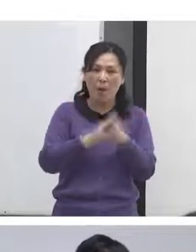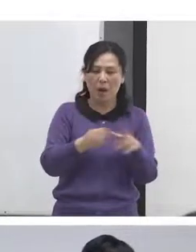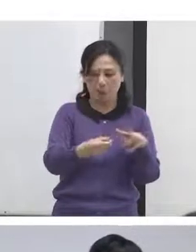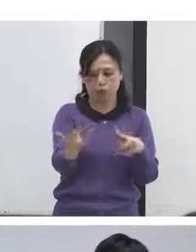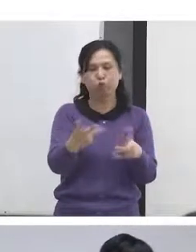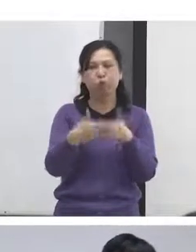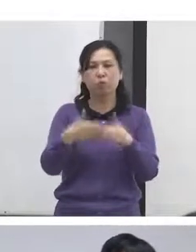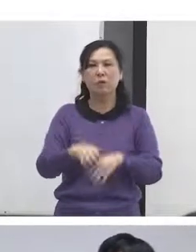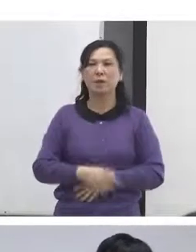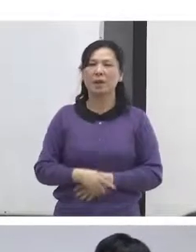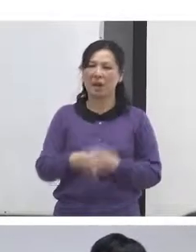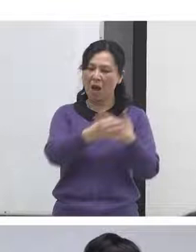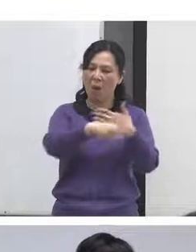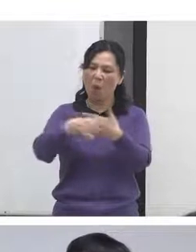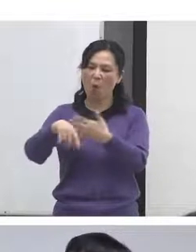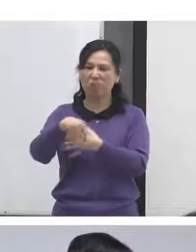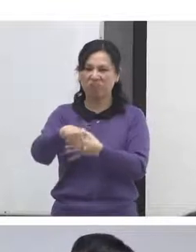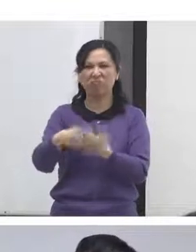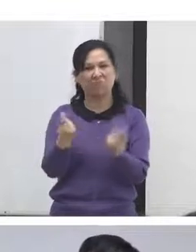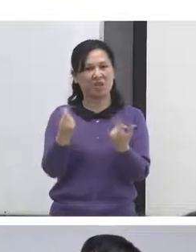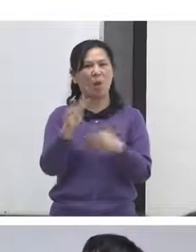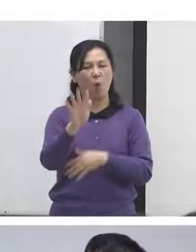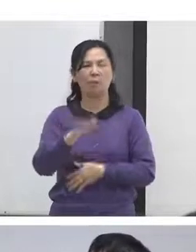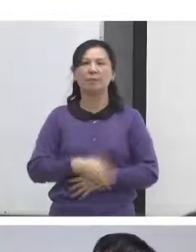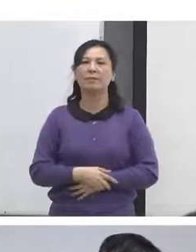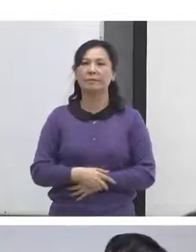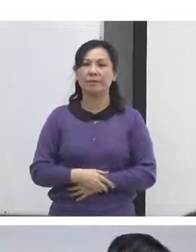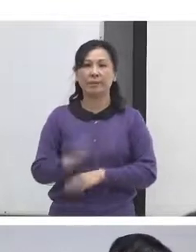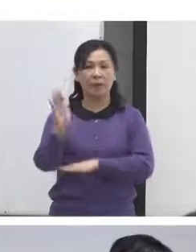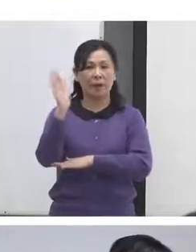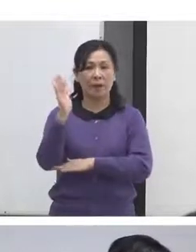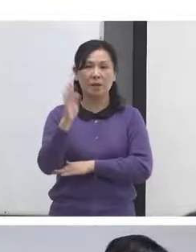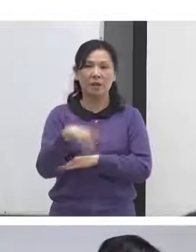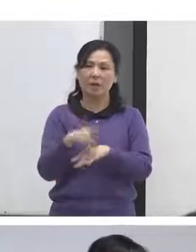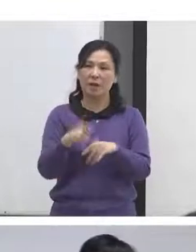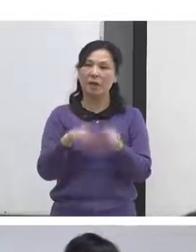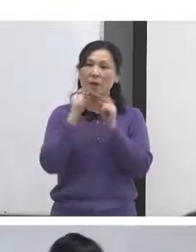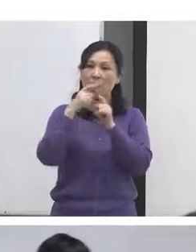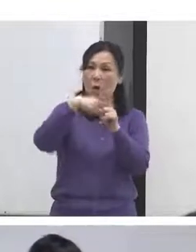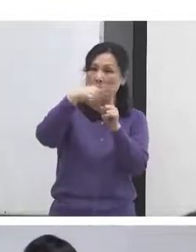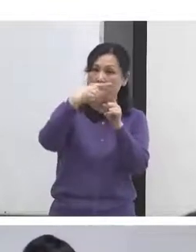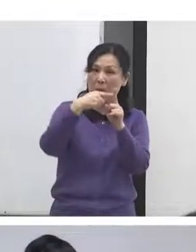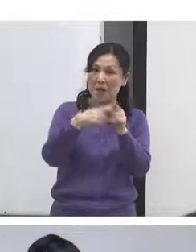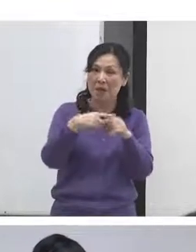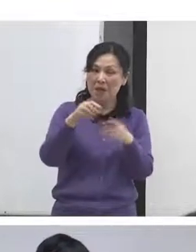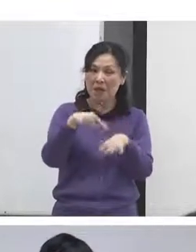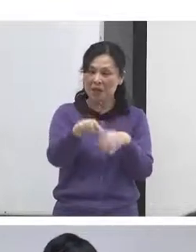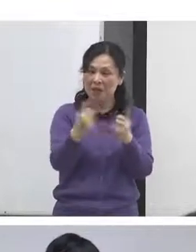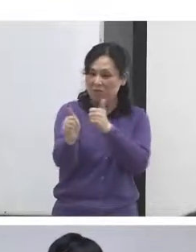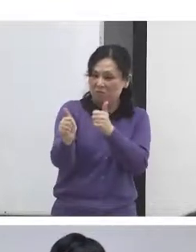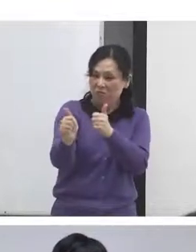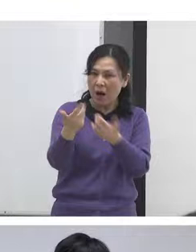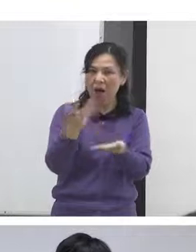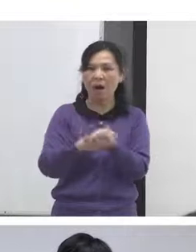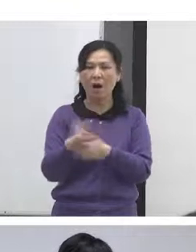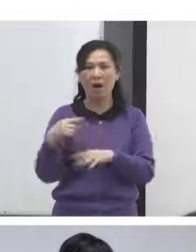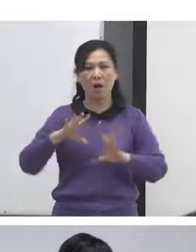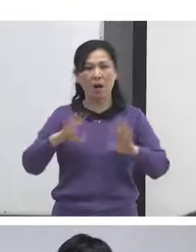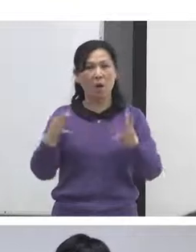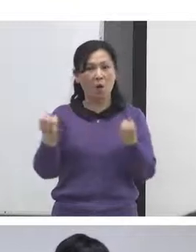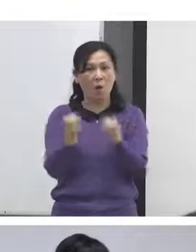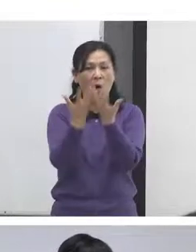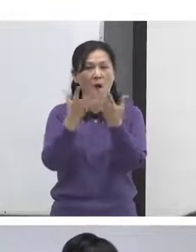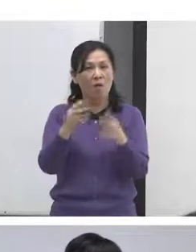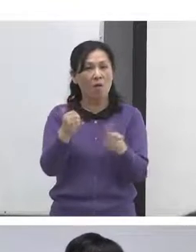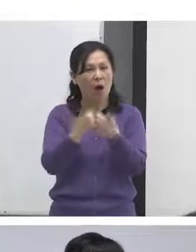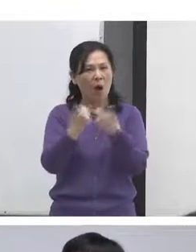会提到，它其实漏洞也蛮多的。那再来一个是政府资料品质提升机制，那这个就是因为一开始国发会就是觉得说量有